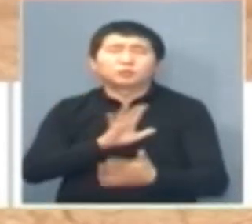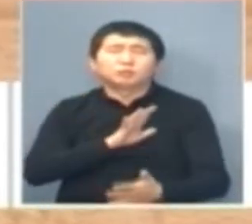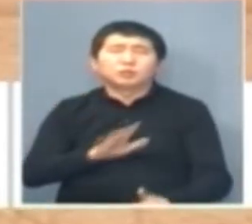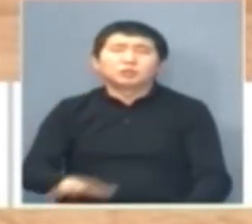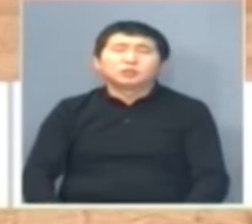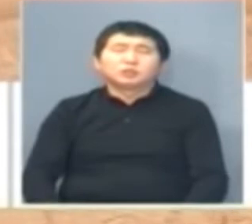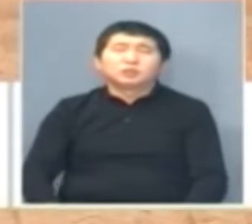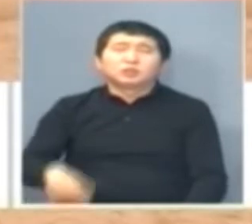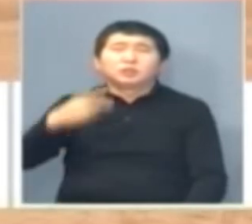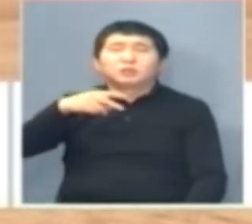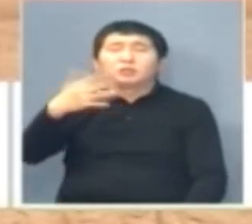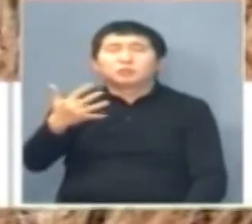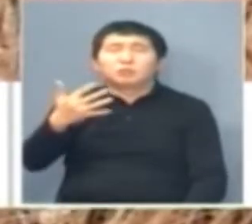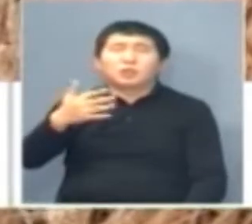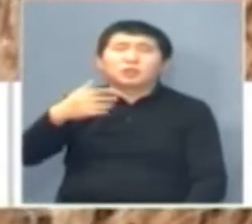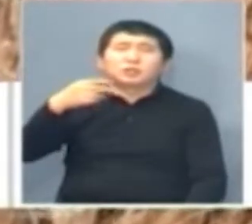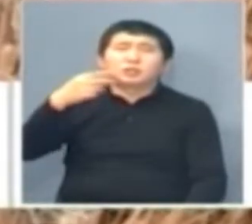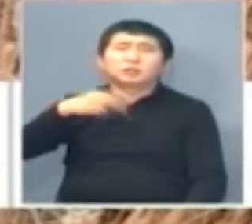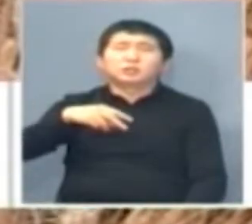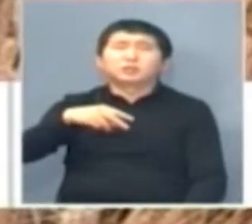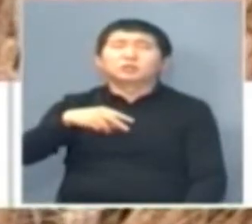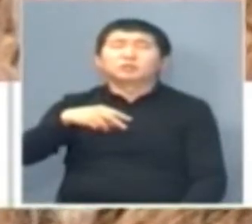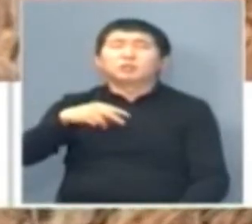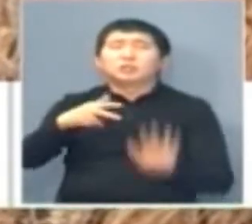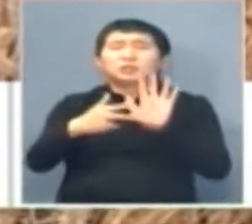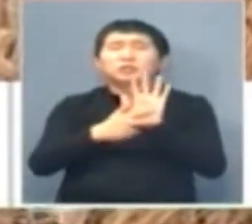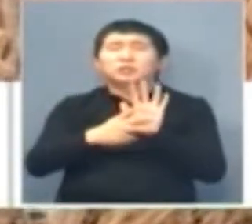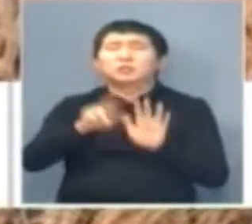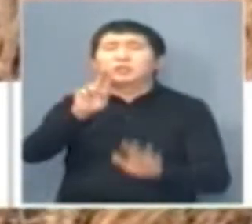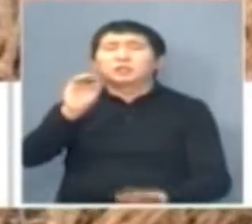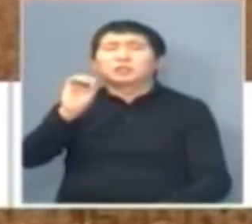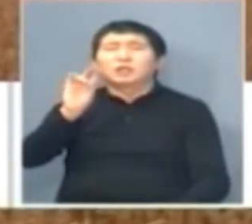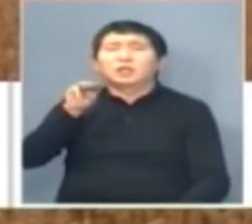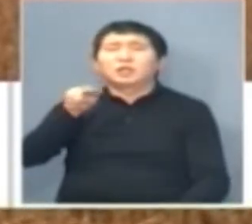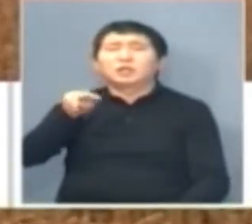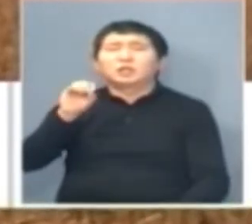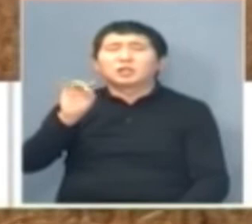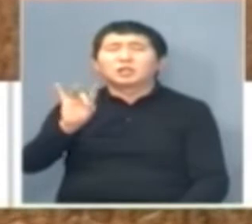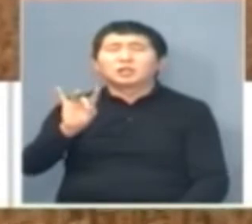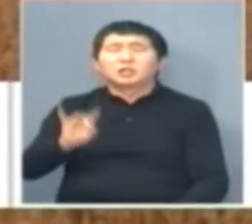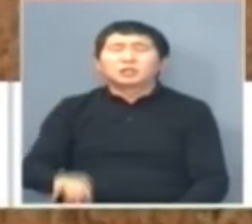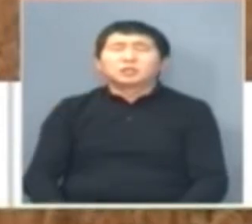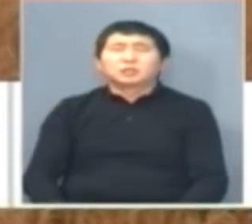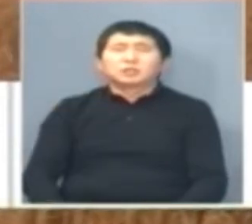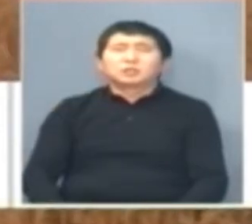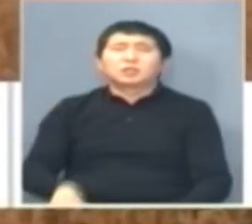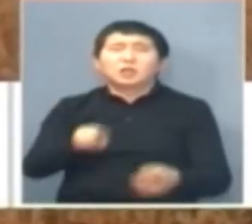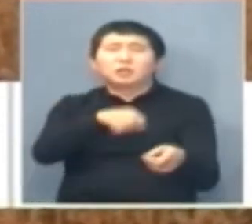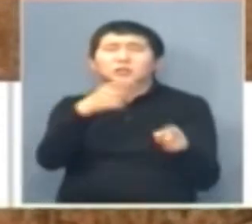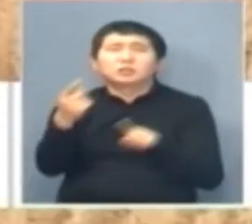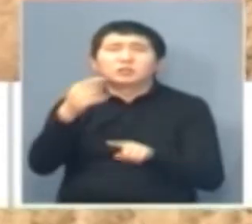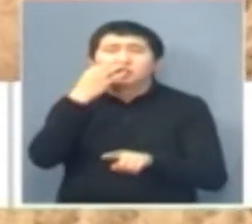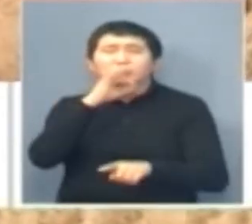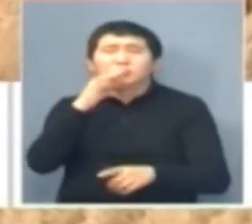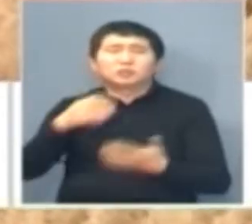көлемі 25-28 центнерге таяу. Содан кейін кезек күнбағысқа келеді дейді қожалық иесі. Қожалықтың қызмет аясын кеңейту